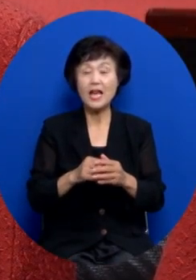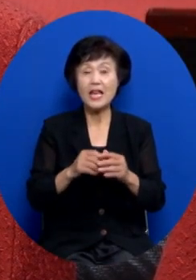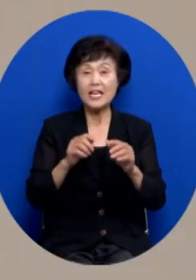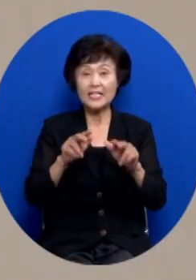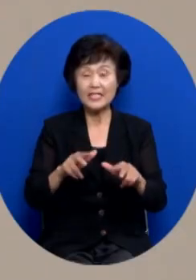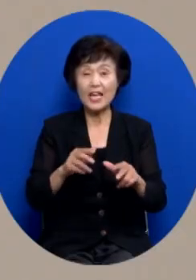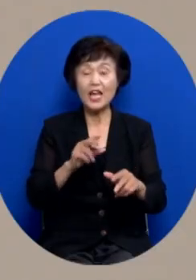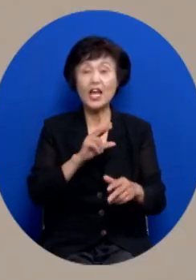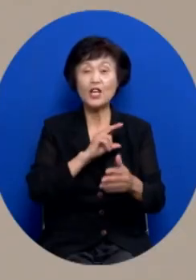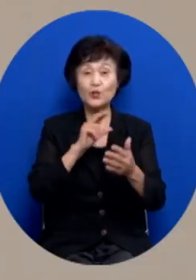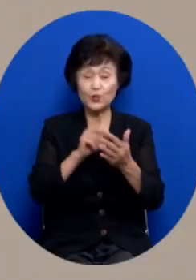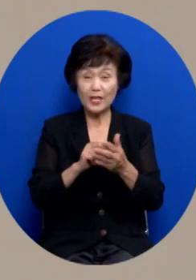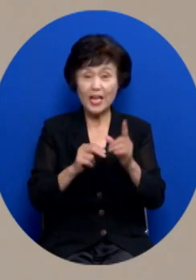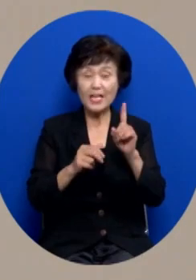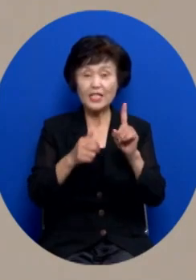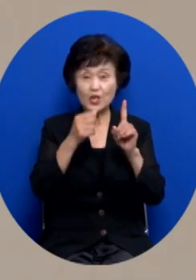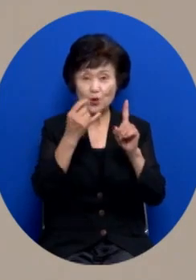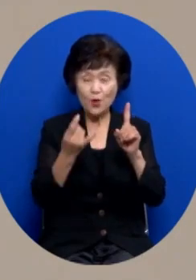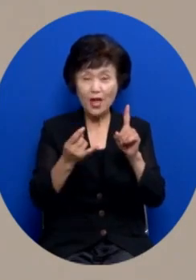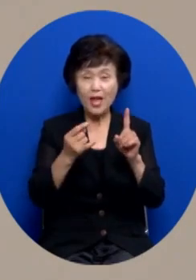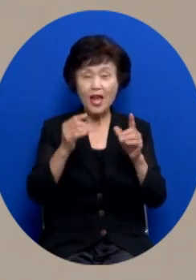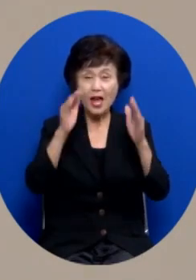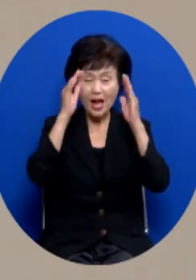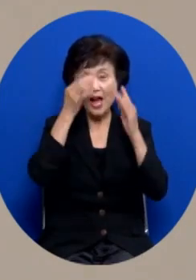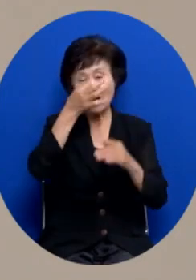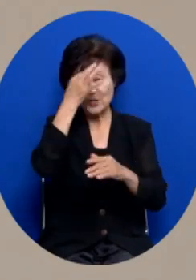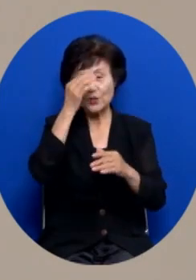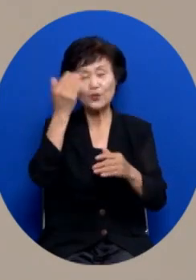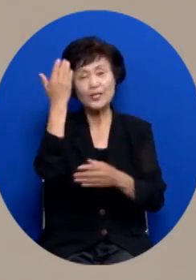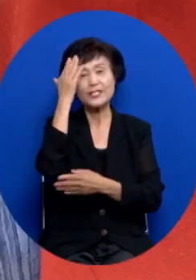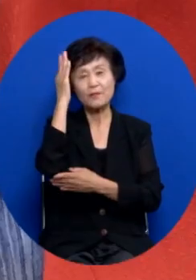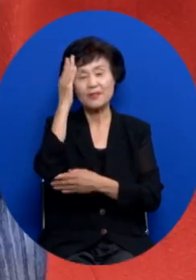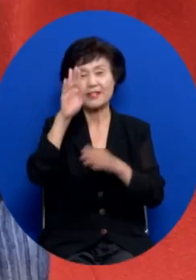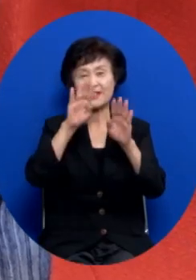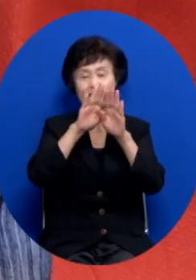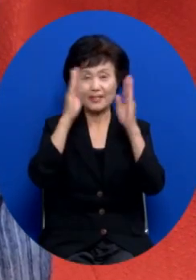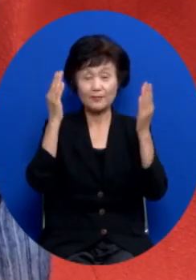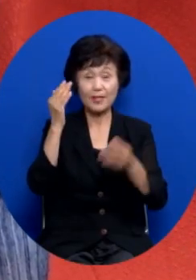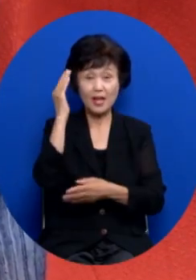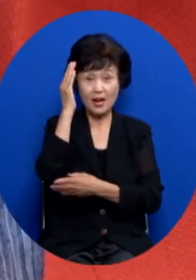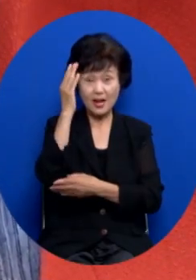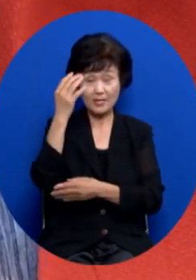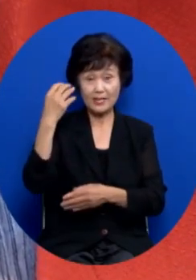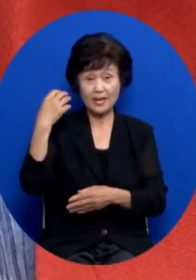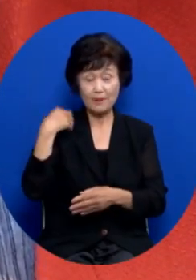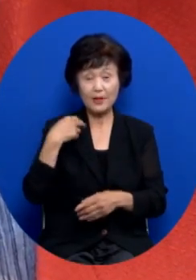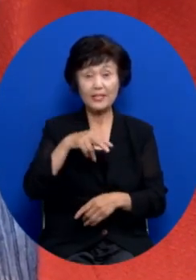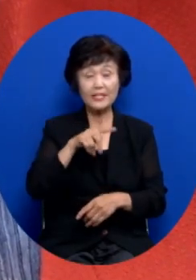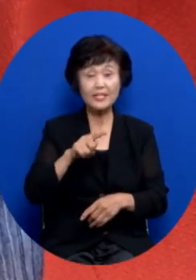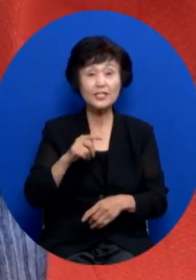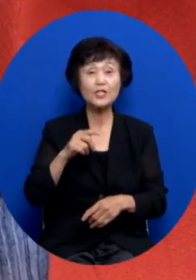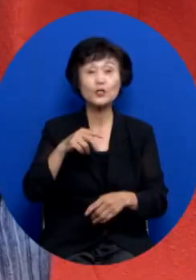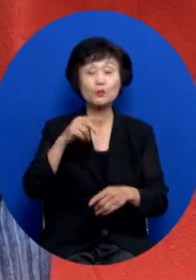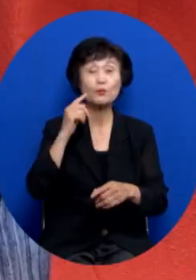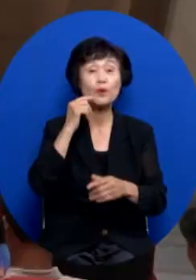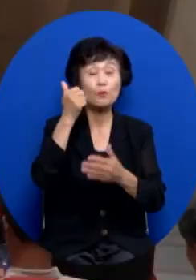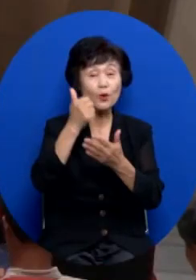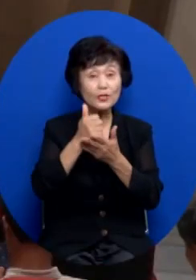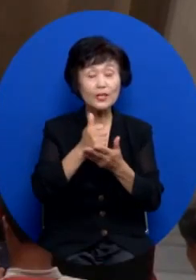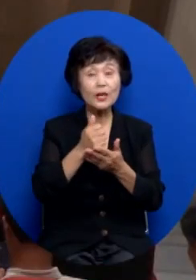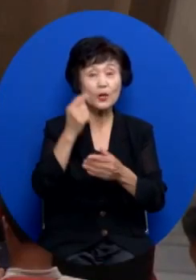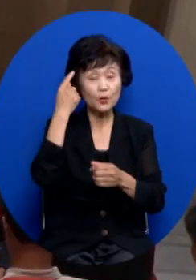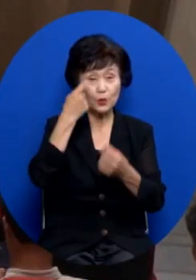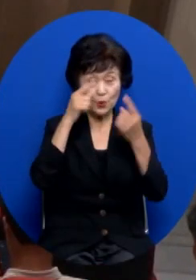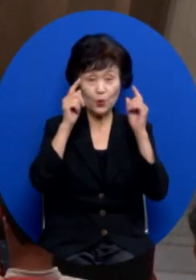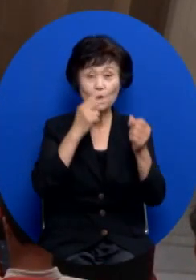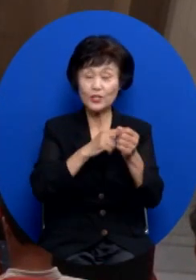중심으로 한 주제로 제1회 학술 세미나를 개최했습니다 강사로 참여한 조선대 서순복 교수와 호남신대 박용범